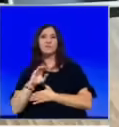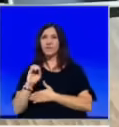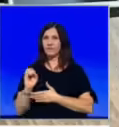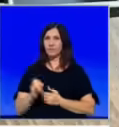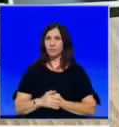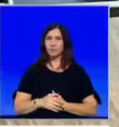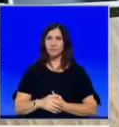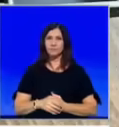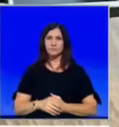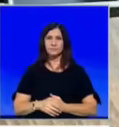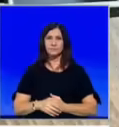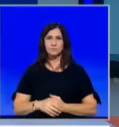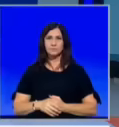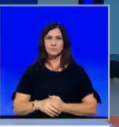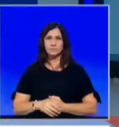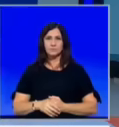Европа.